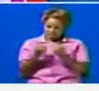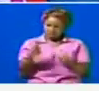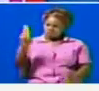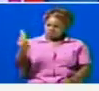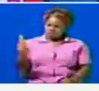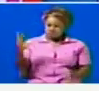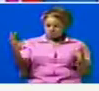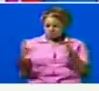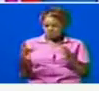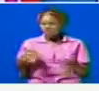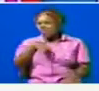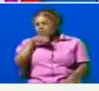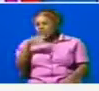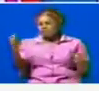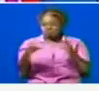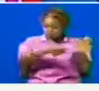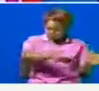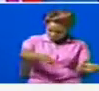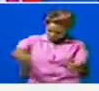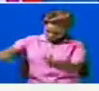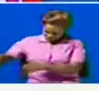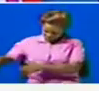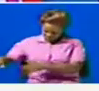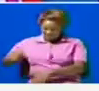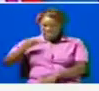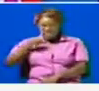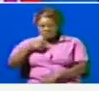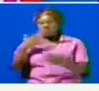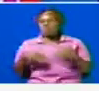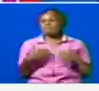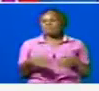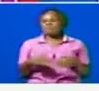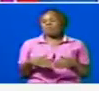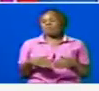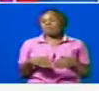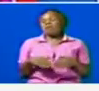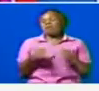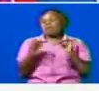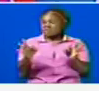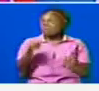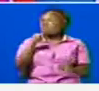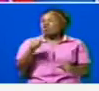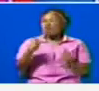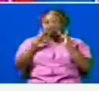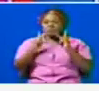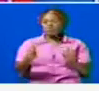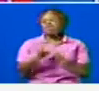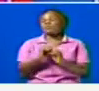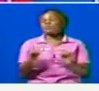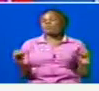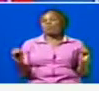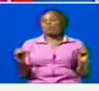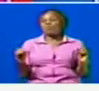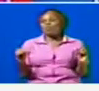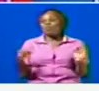Uhuru na timu yake na Raila na timu yake wakae kando, wachaguliwe watu wengine, la sivyo hakutakuwa na amani. Kenya tumegawanywa kwa misingi ya